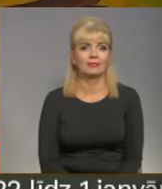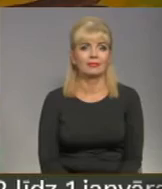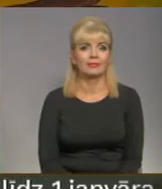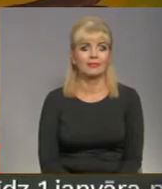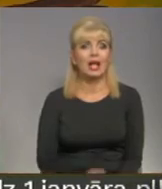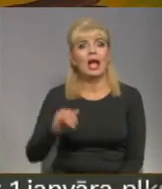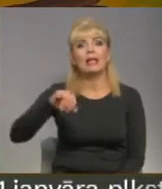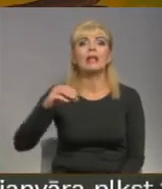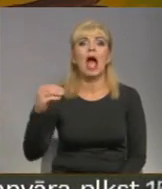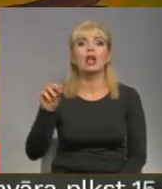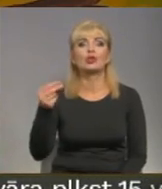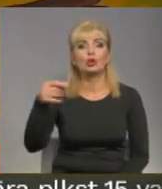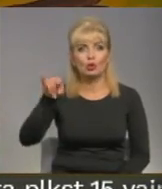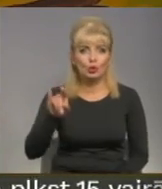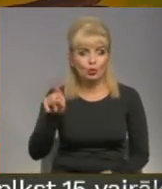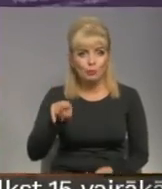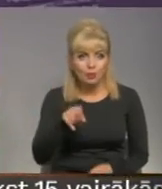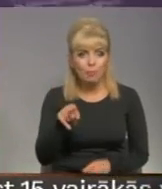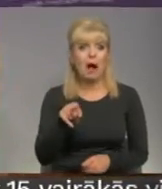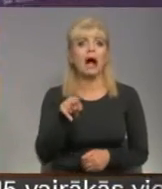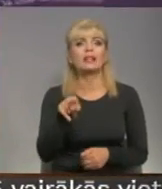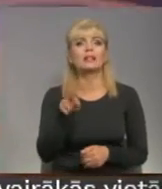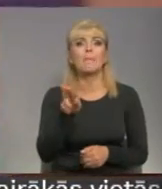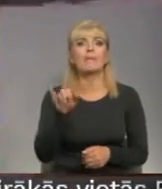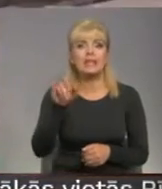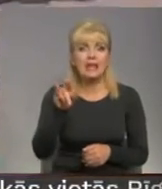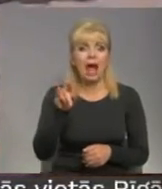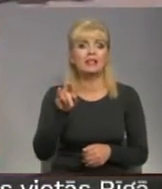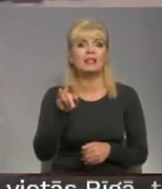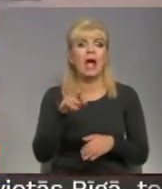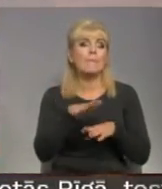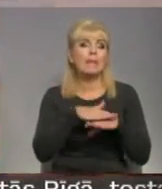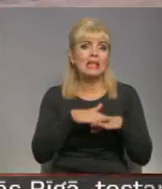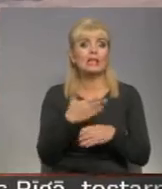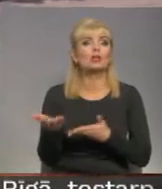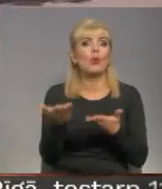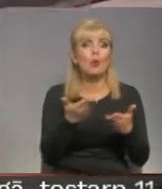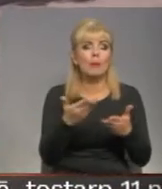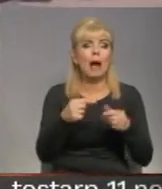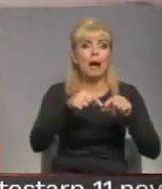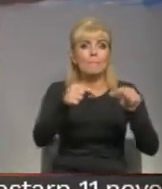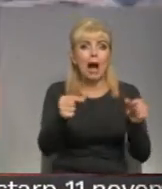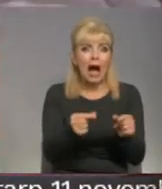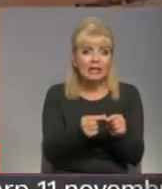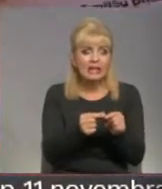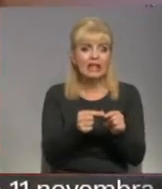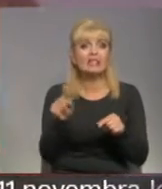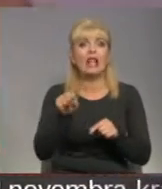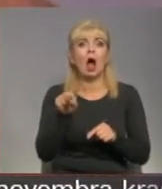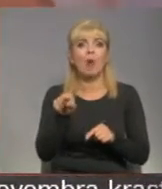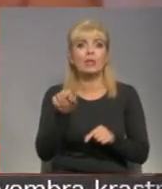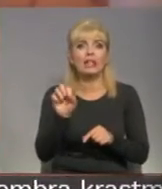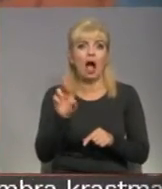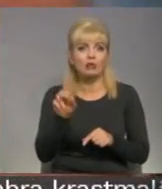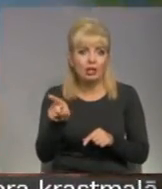Jūzups, Jēzups, Zepka Zeps, Pazuts, Taba Kreps, Mikeļs, Meikuls, Mikats, Miks, Kuram Barangs tiks, Stanilaus, Stanslaus, Taņiks,